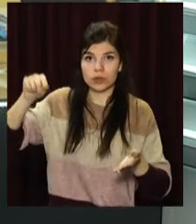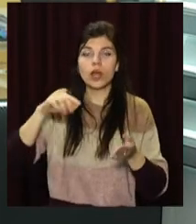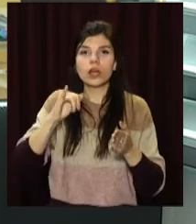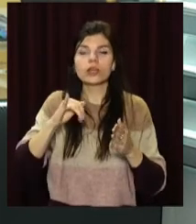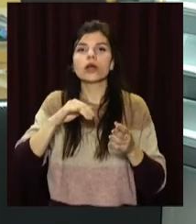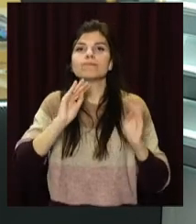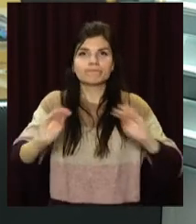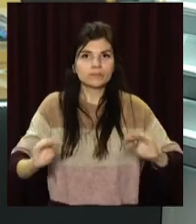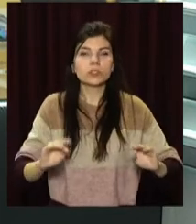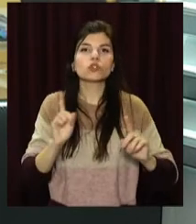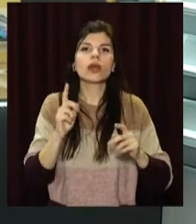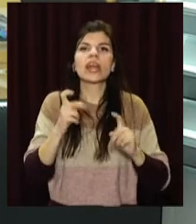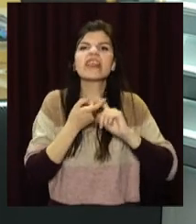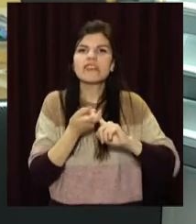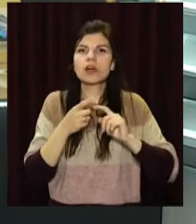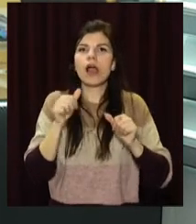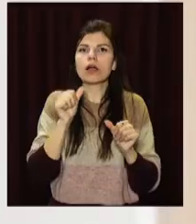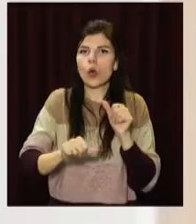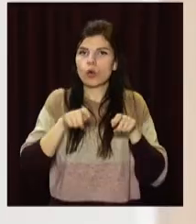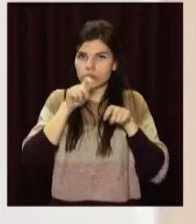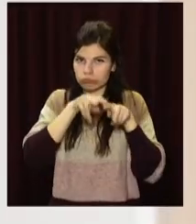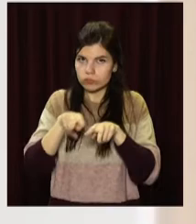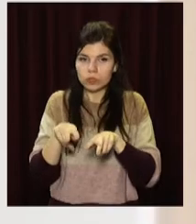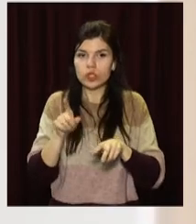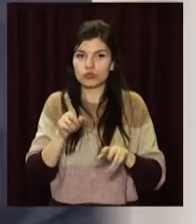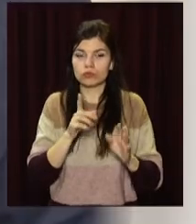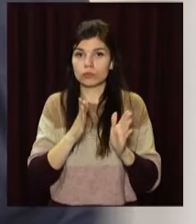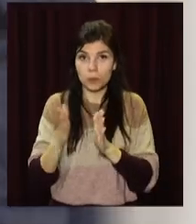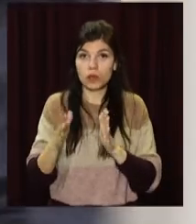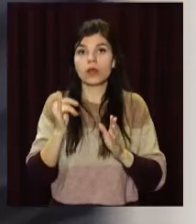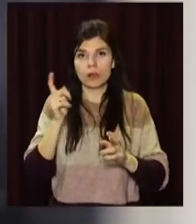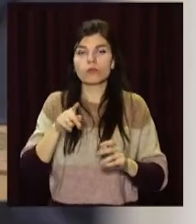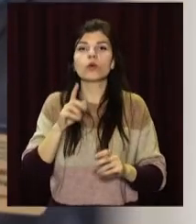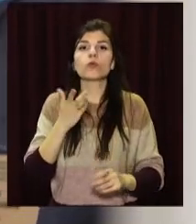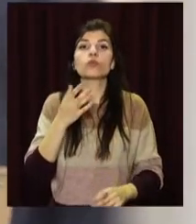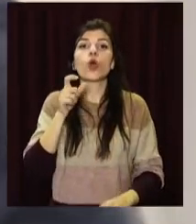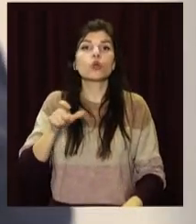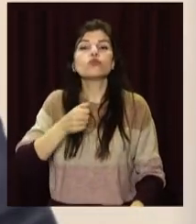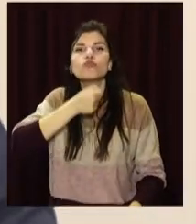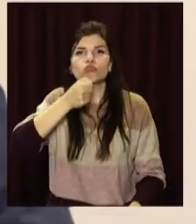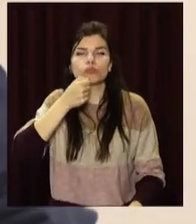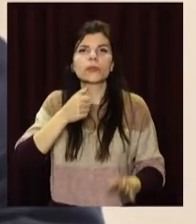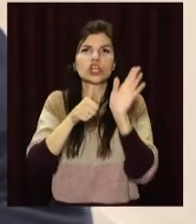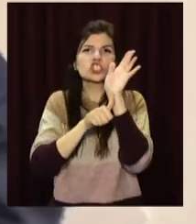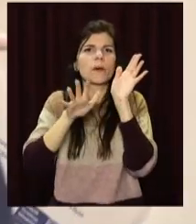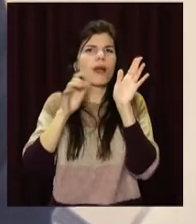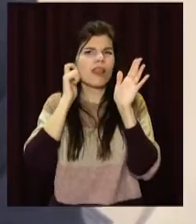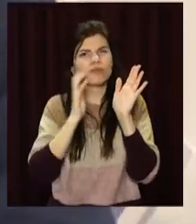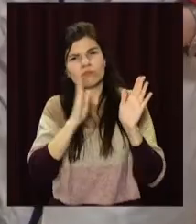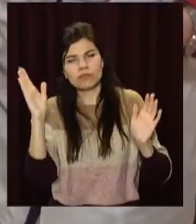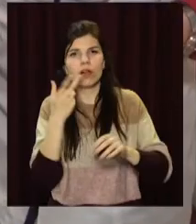вимог інфекційного контролю. Зокрема, в цих пунктах імунізуватимуть українців 65+. Щеплення робитимуть